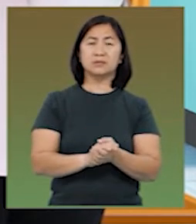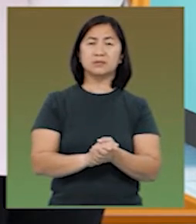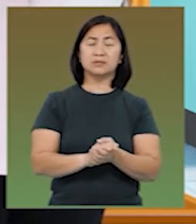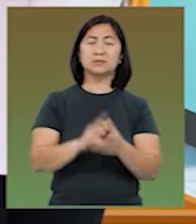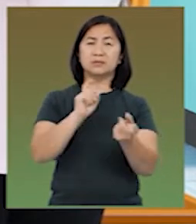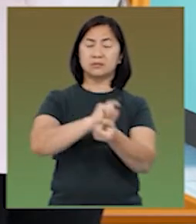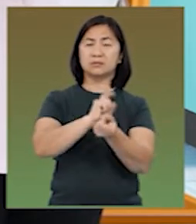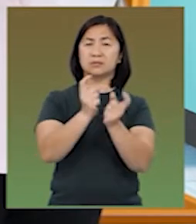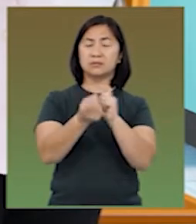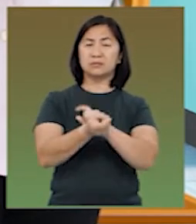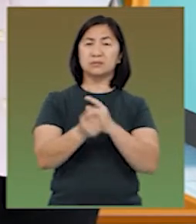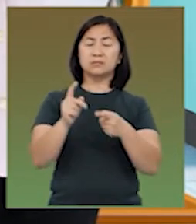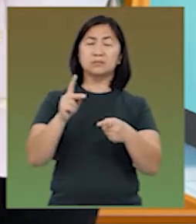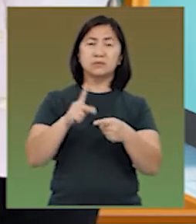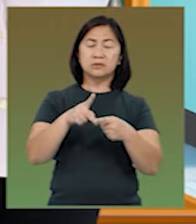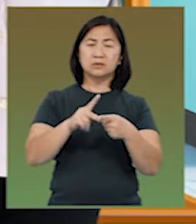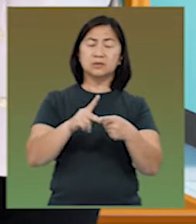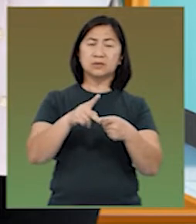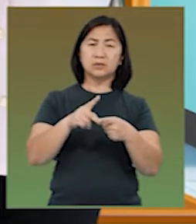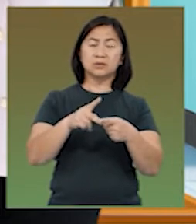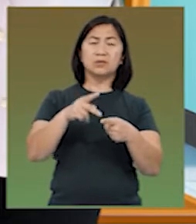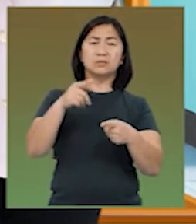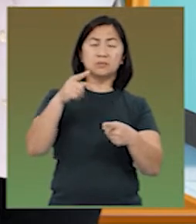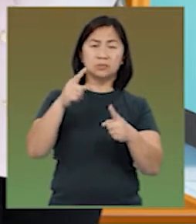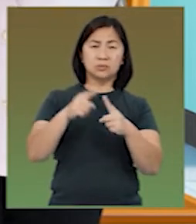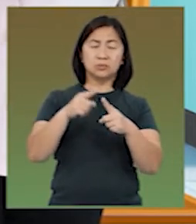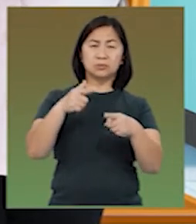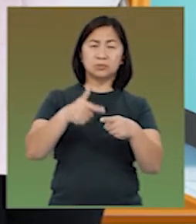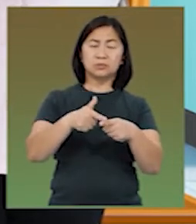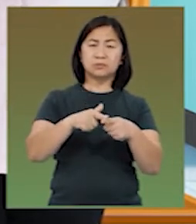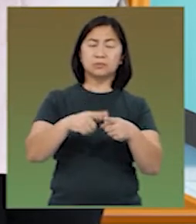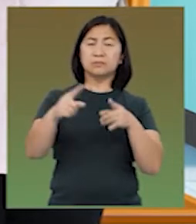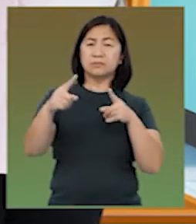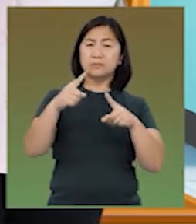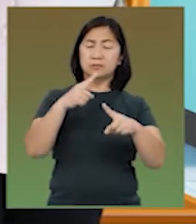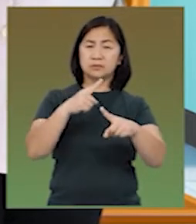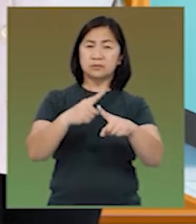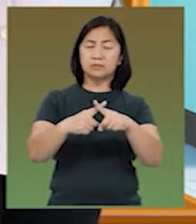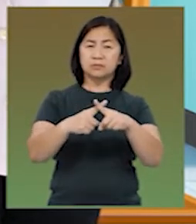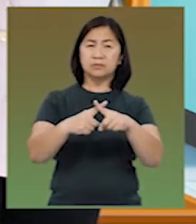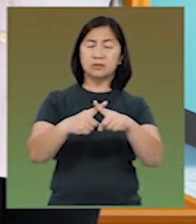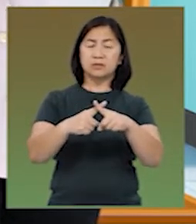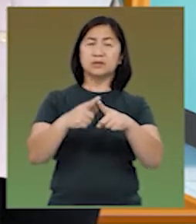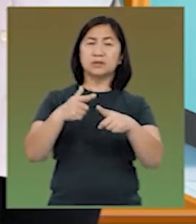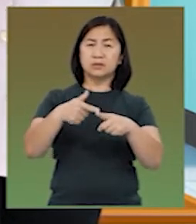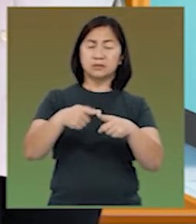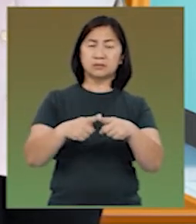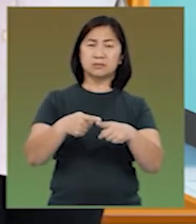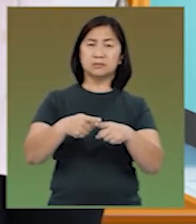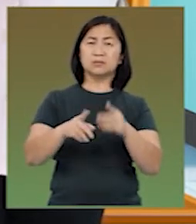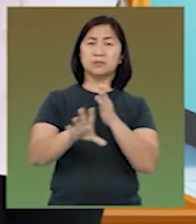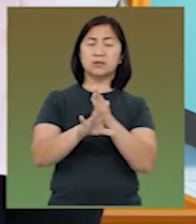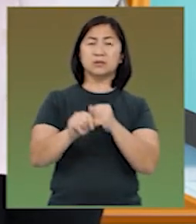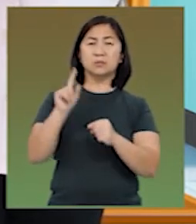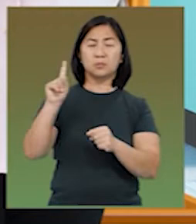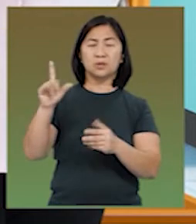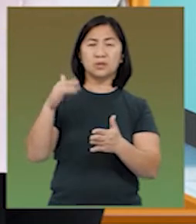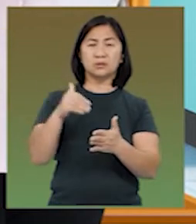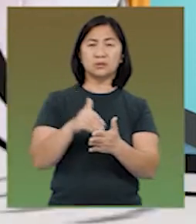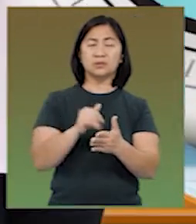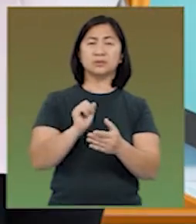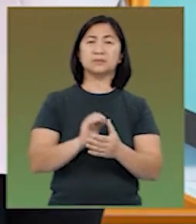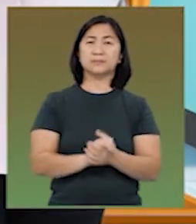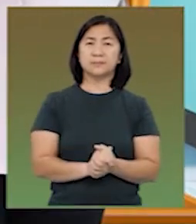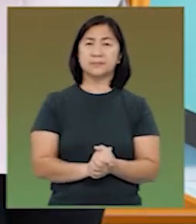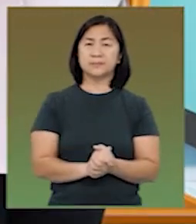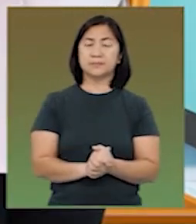To convert kilogram to gram, multiply the number of kilogram by 1,000.